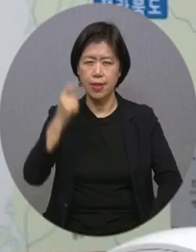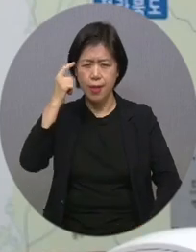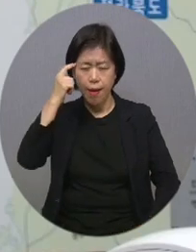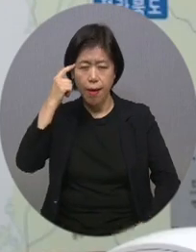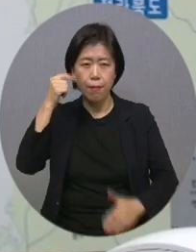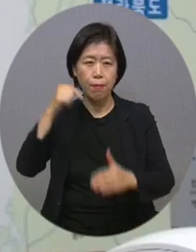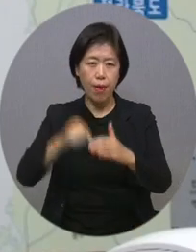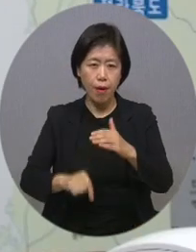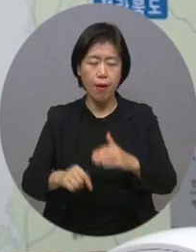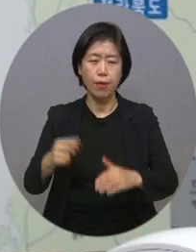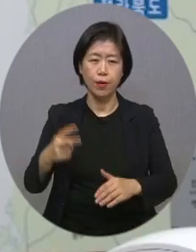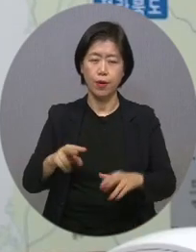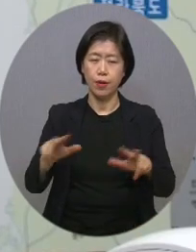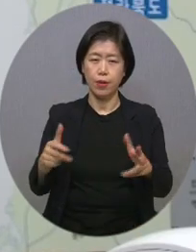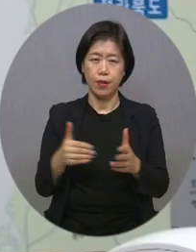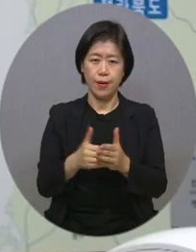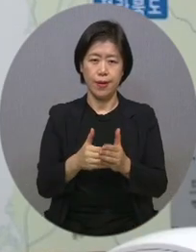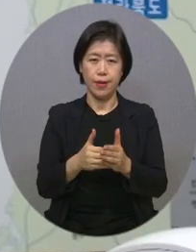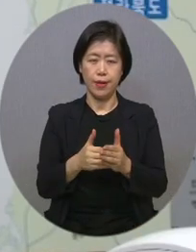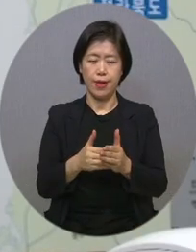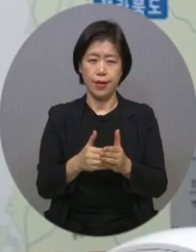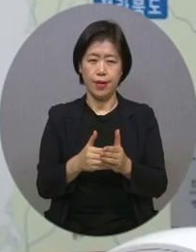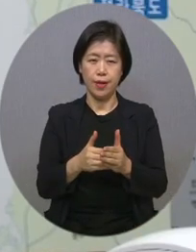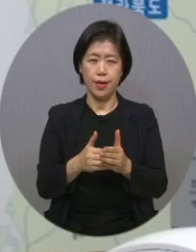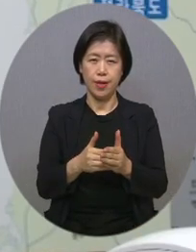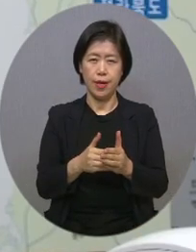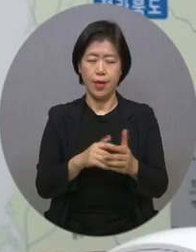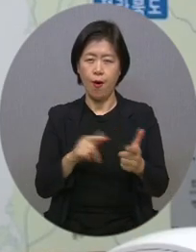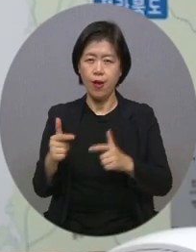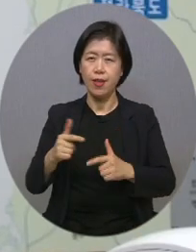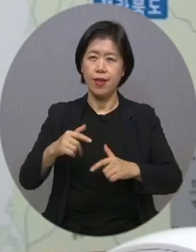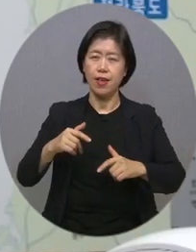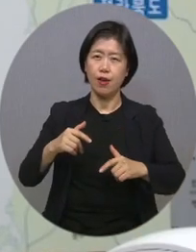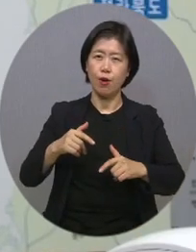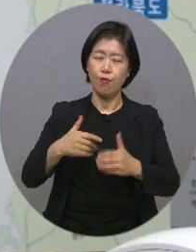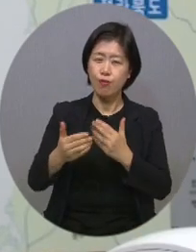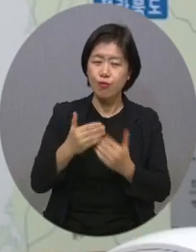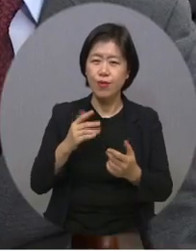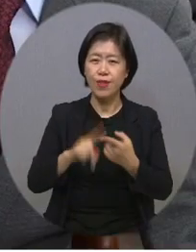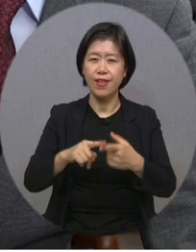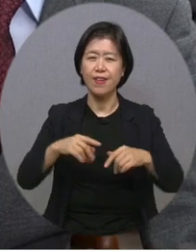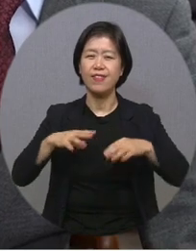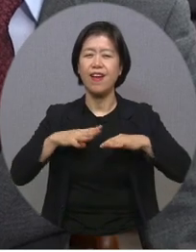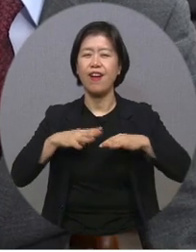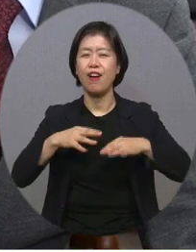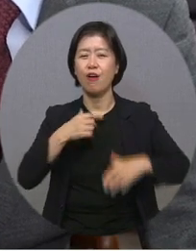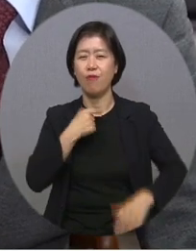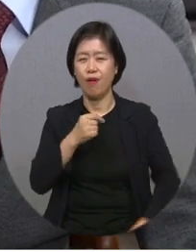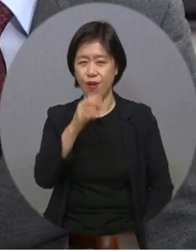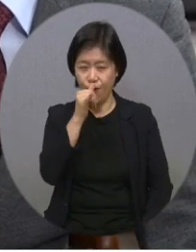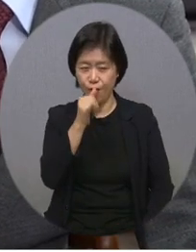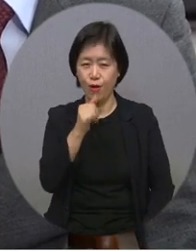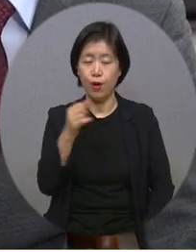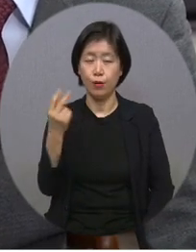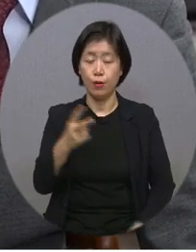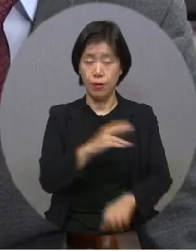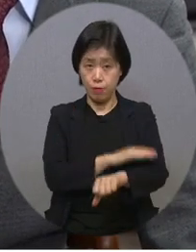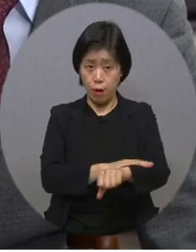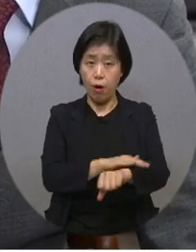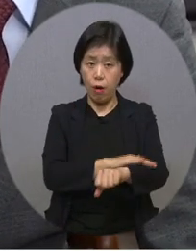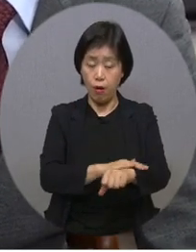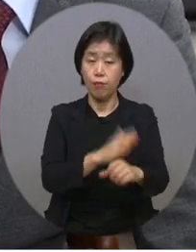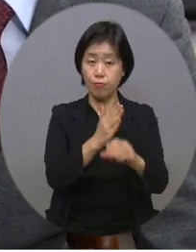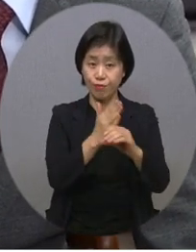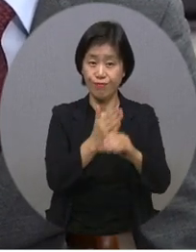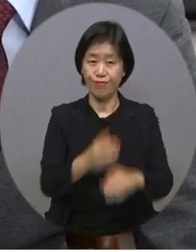또 하셨던 것에 대한 어떤 그런 자랑하고 싶은 그런 마음도 있으신 것 같고 또 굉장히 잘하고 계신 것 같아요. 정말 저도